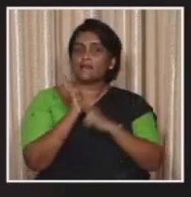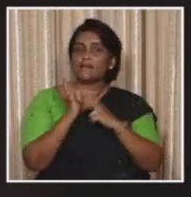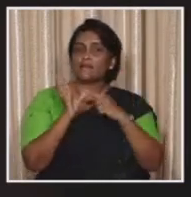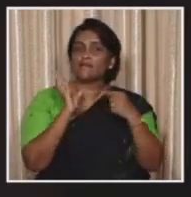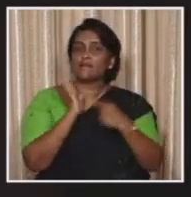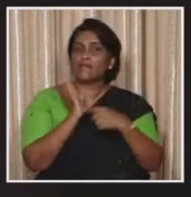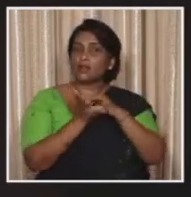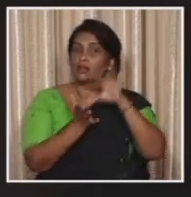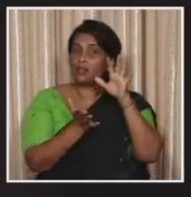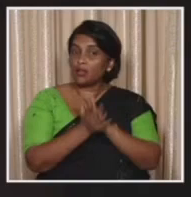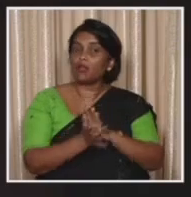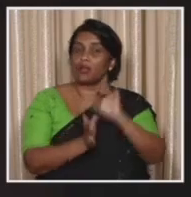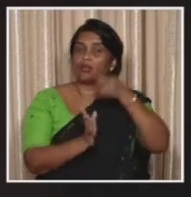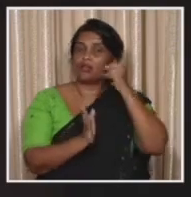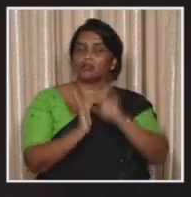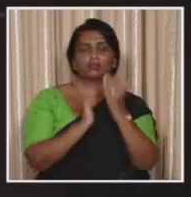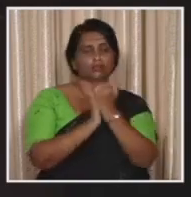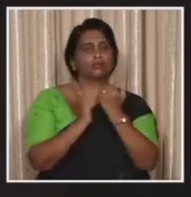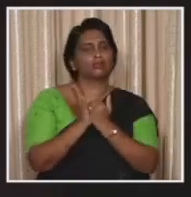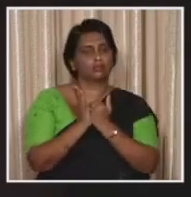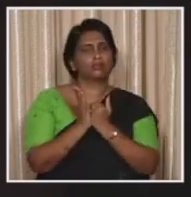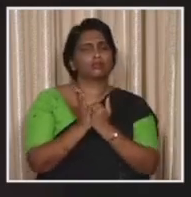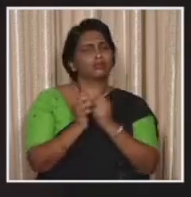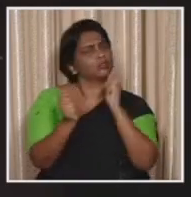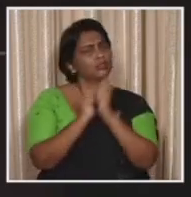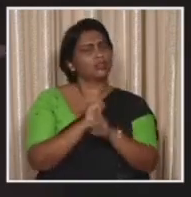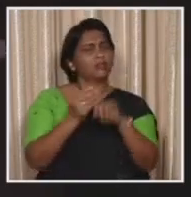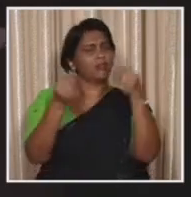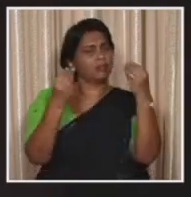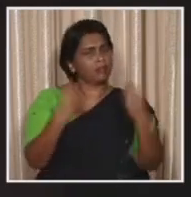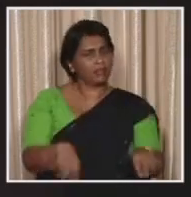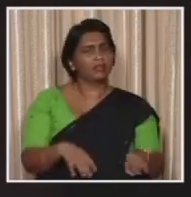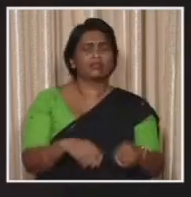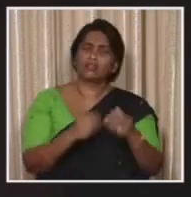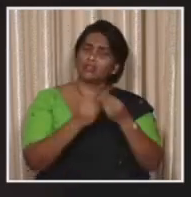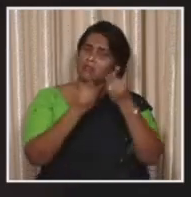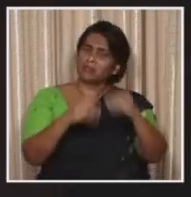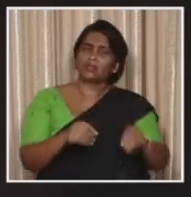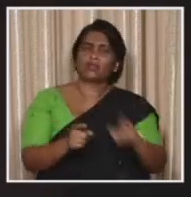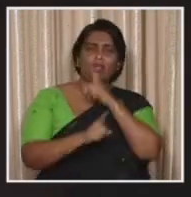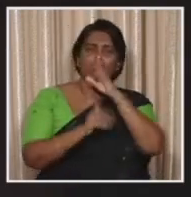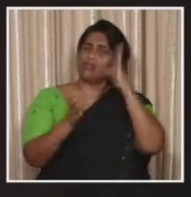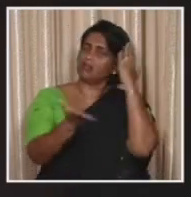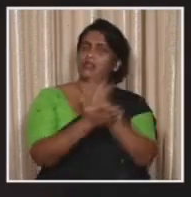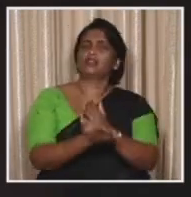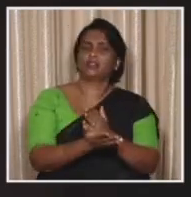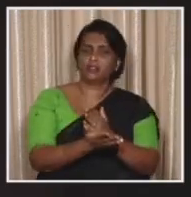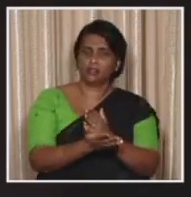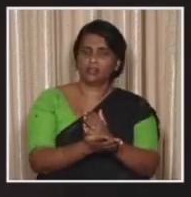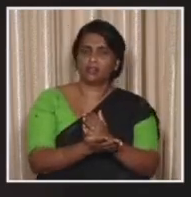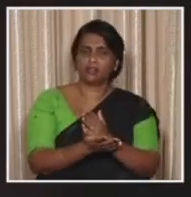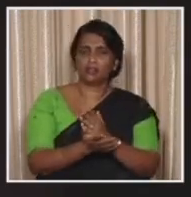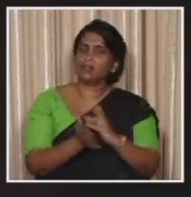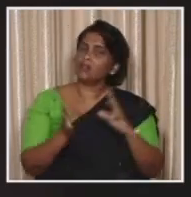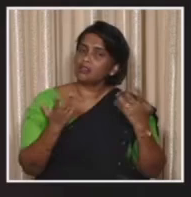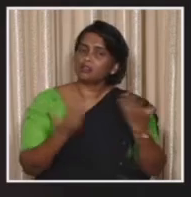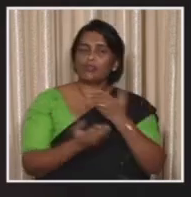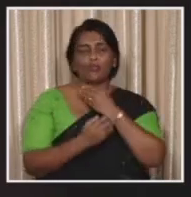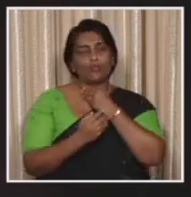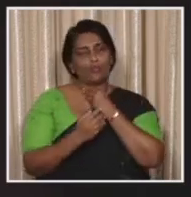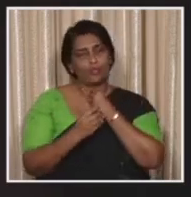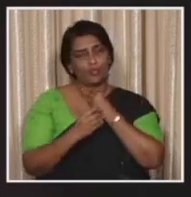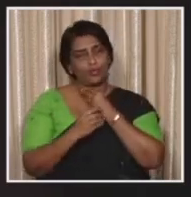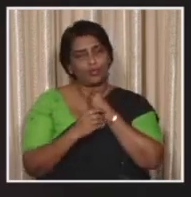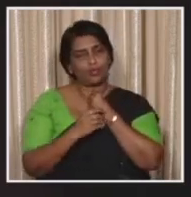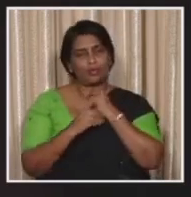සම්මත කරා වගේ ස්ථාවර නියෝග ටික වෙනස් කරන්න හරි සරලයි ඒක කළා කතා කරන එක නතර කරලා දාන්න එහෙම නැතුව බොරුවට